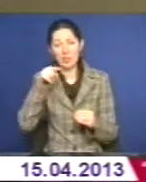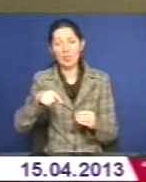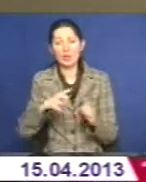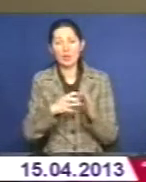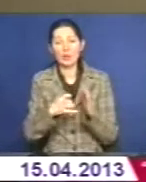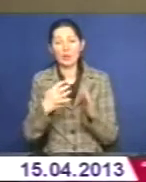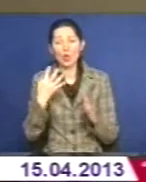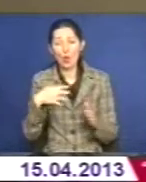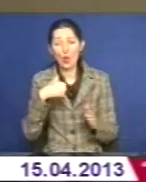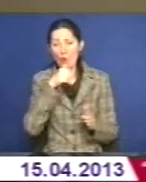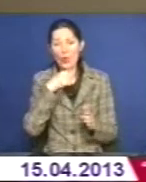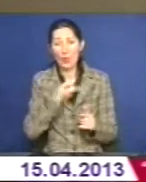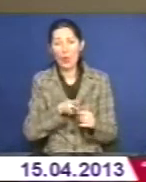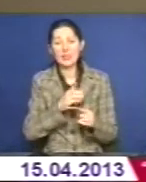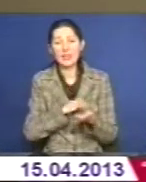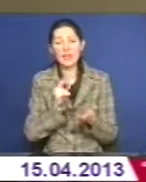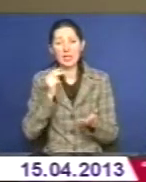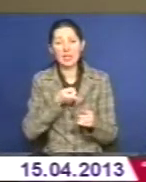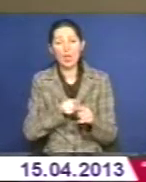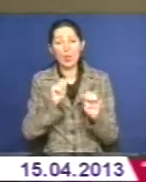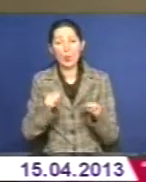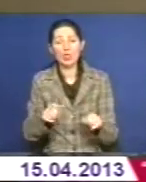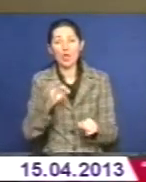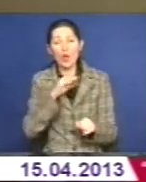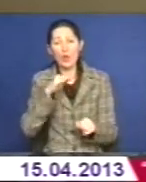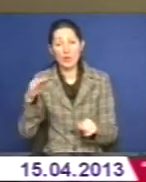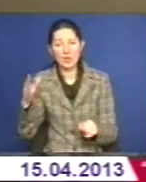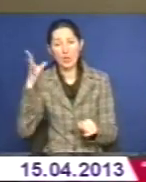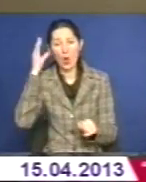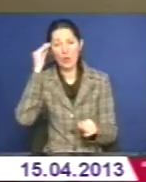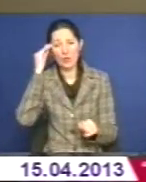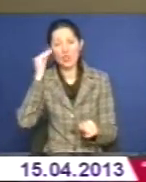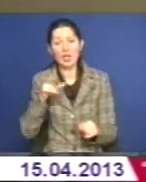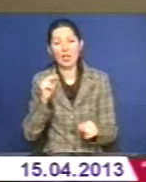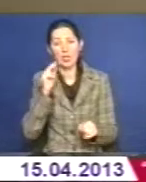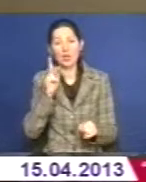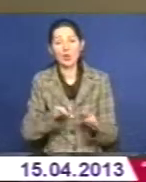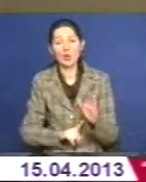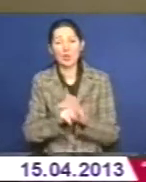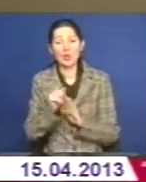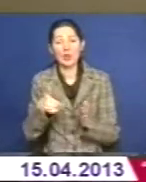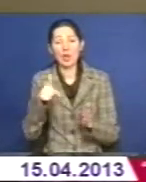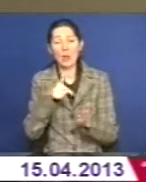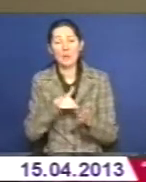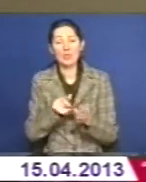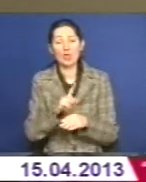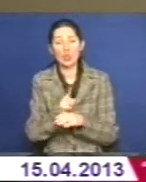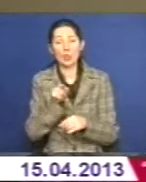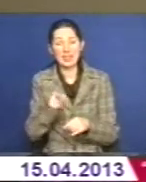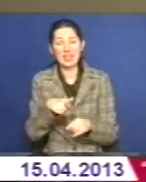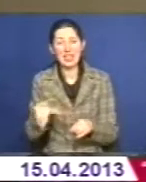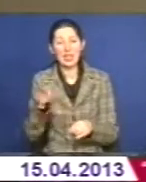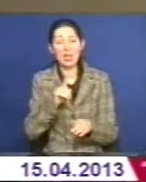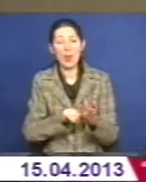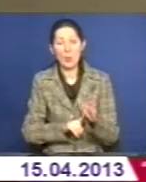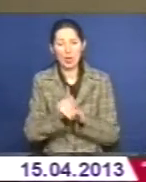року – це є дата, яку можна офіційно вважати датою заснування міста Тернополя, з неї все і почалося. Спочатку був